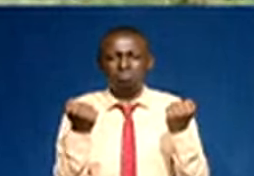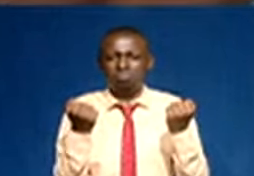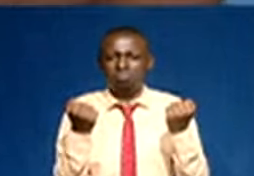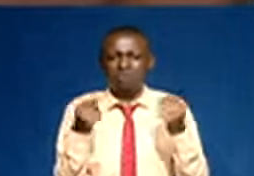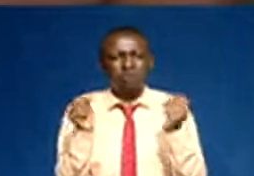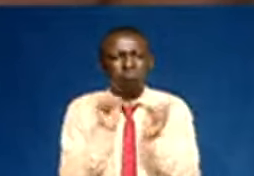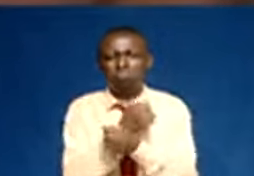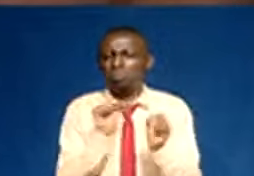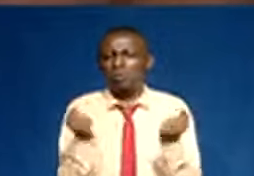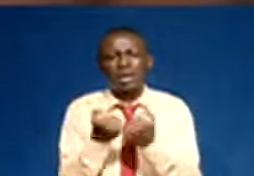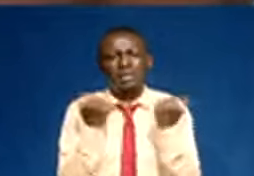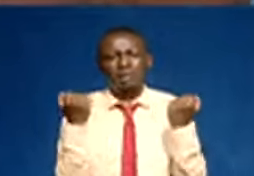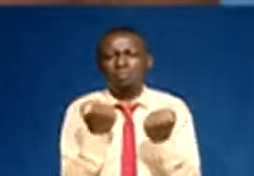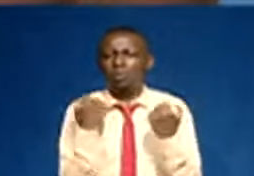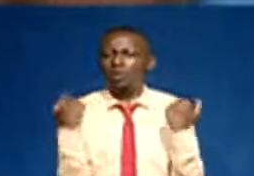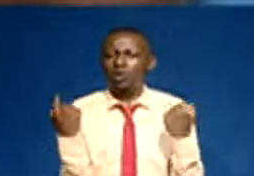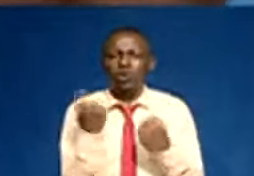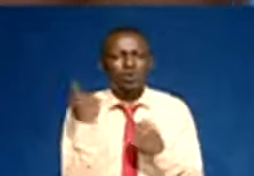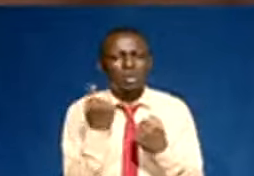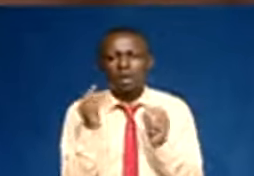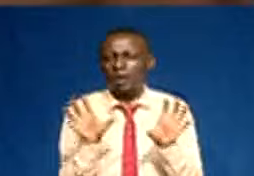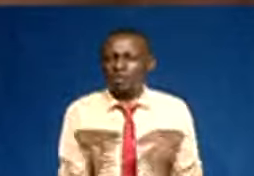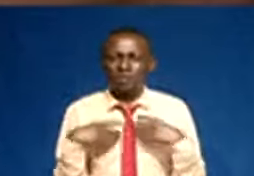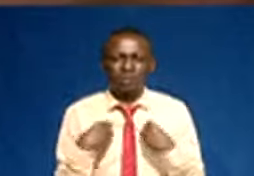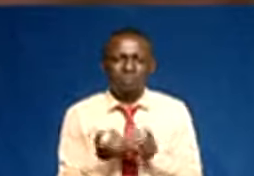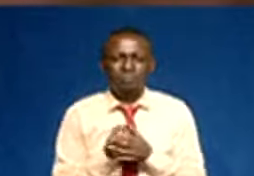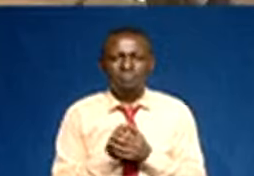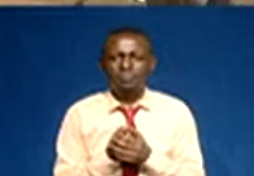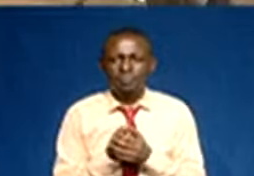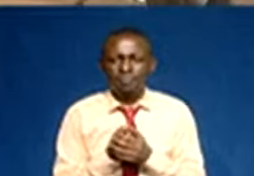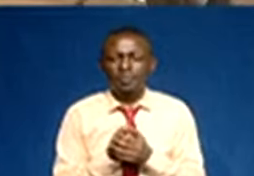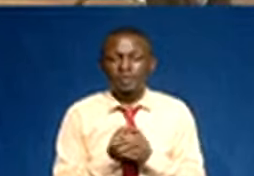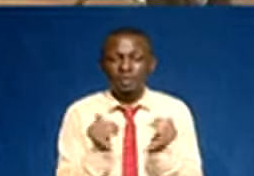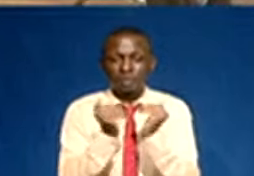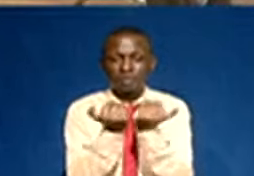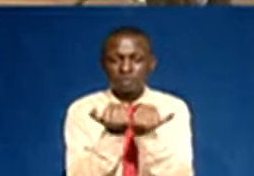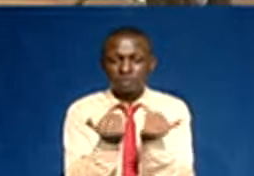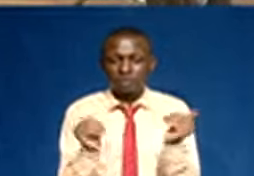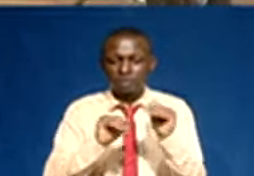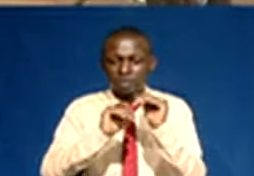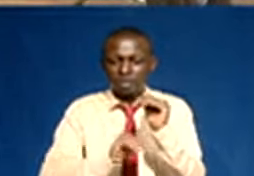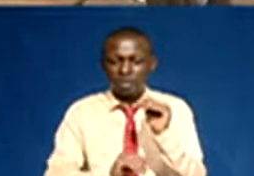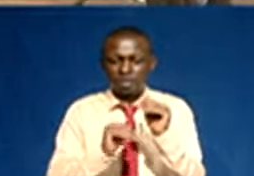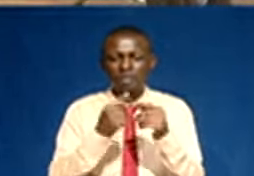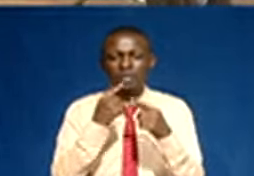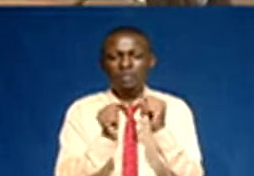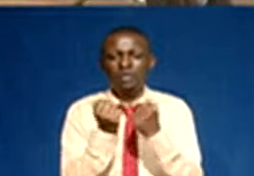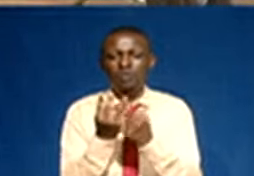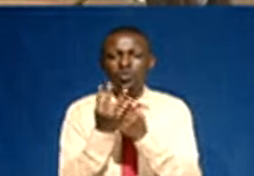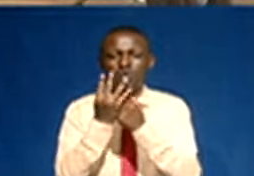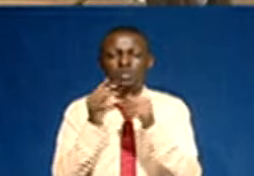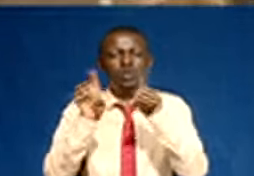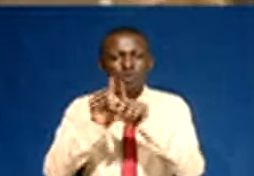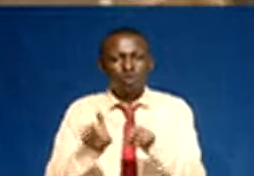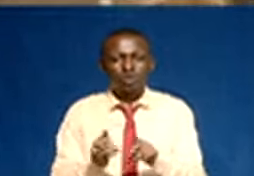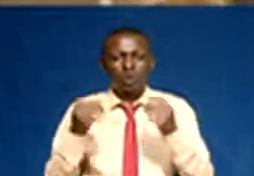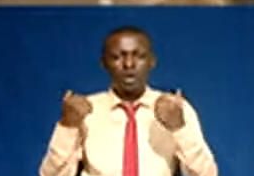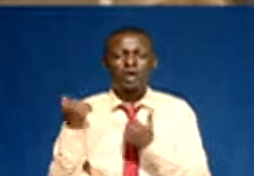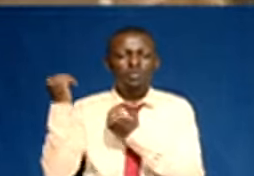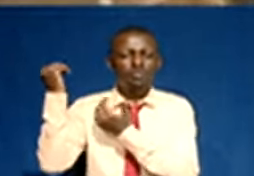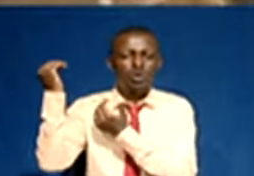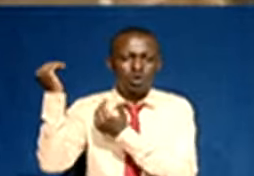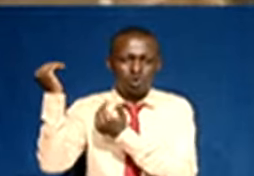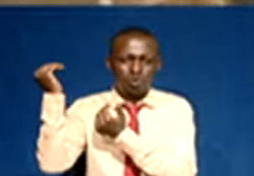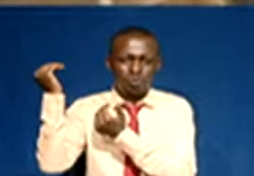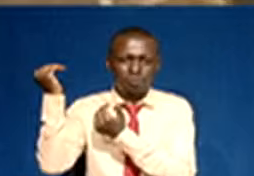imetokea. Wanawe Jane walikuwa wa chini ya miaka 14 na ambao Jane alikuwa na matumaini makubwa nao. Kwa